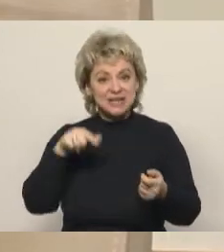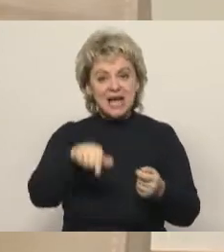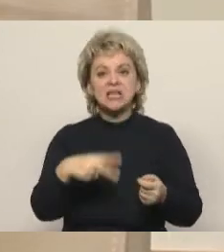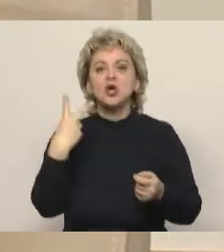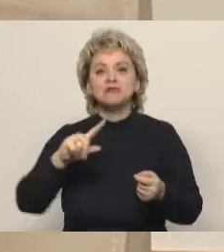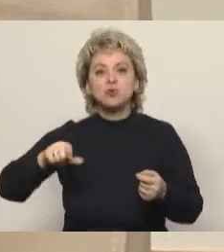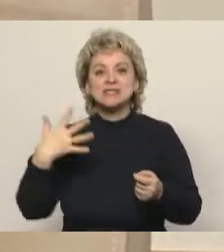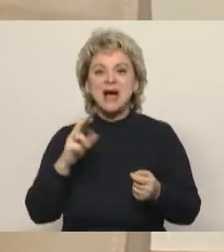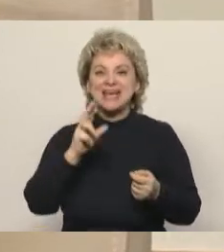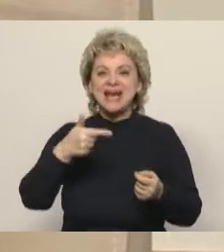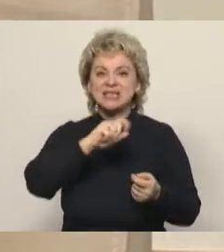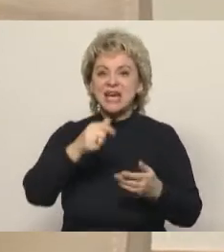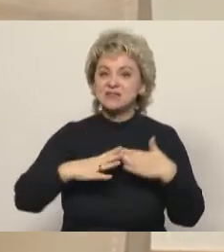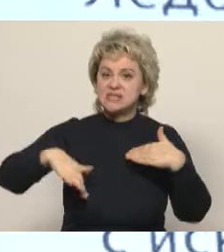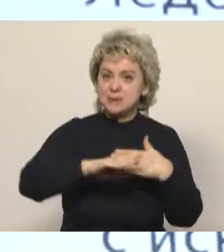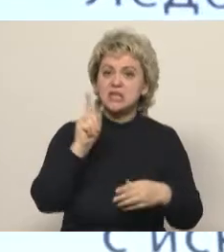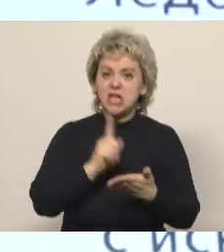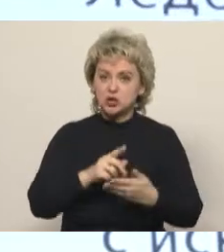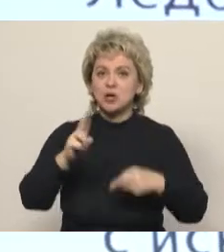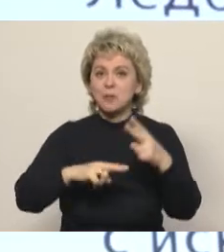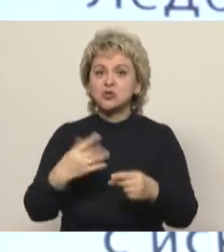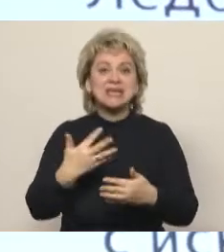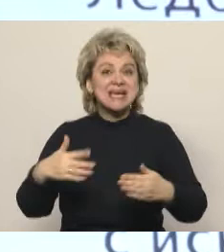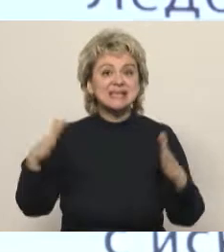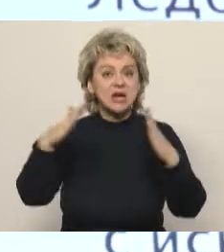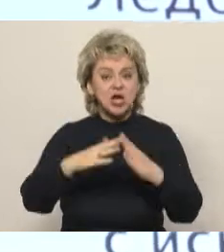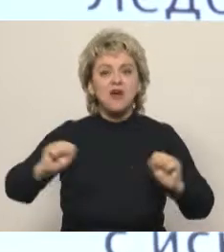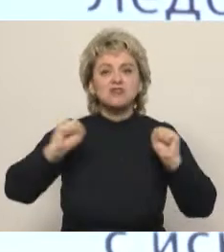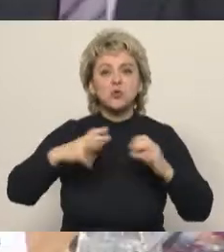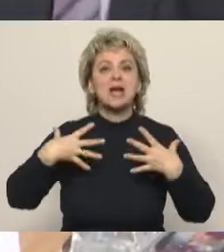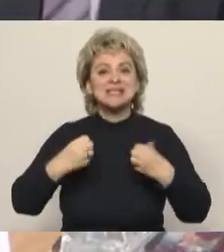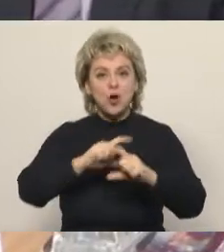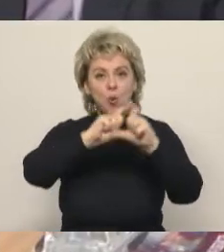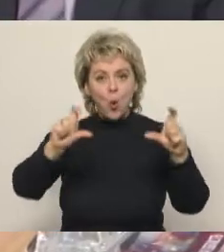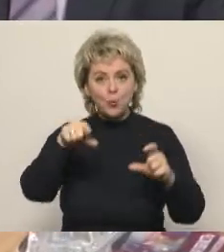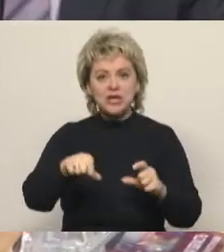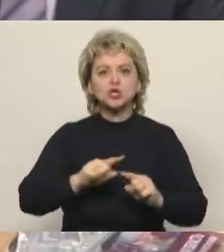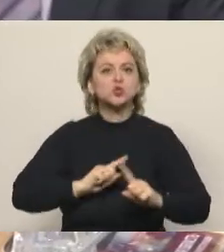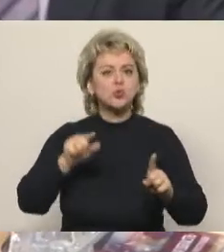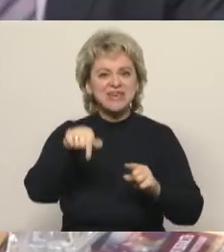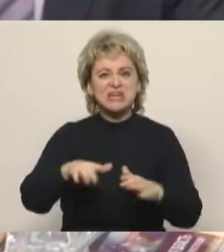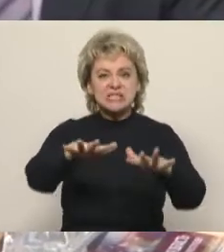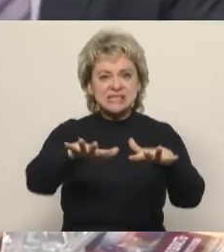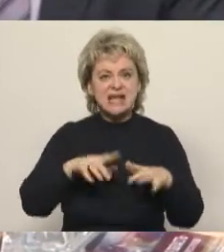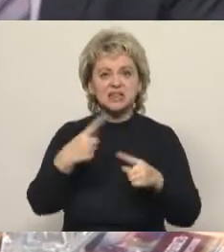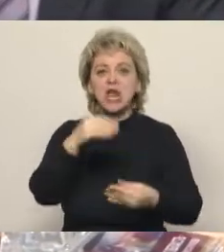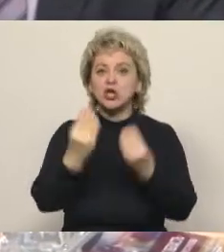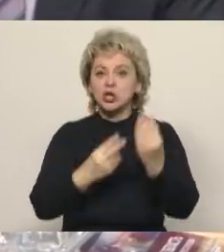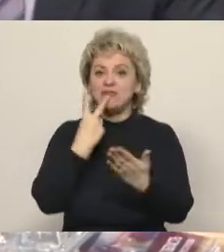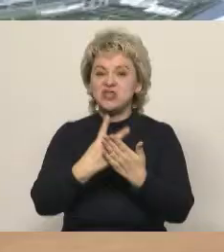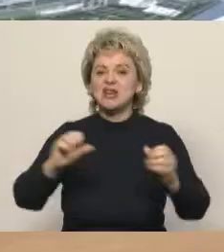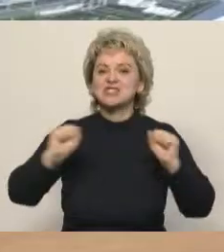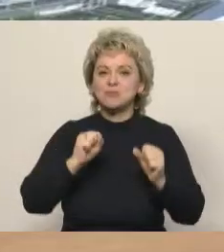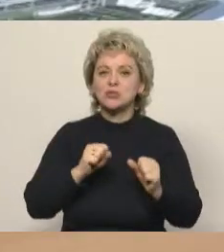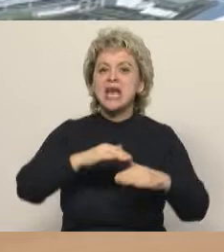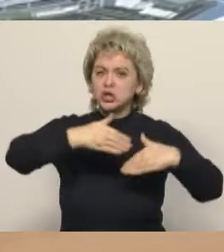На 2,5 гектарах земли должны вырасти несколько объектов. Физкультурно-оздоровительный комплекс с универсальным залом для игровых видов